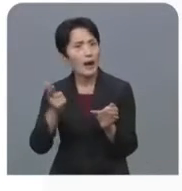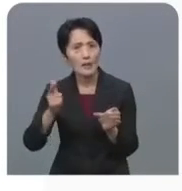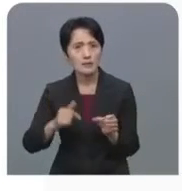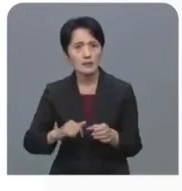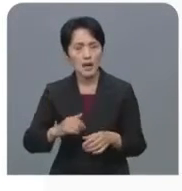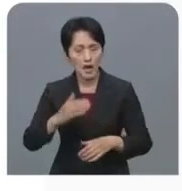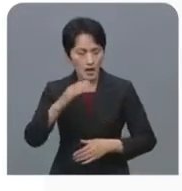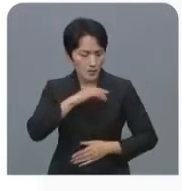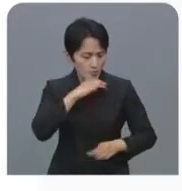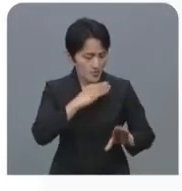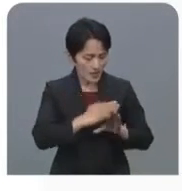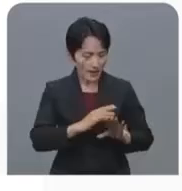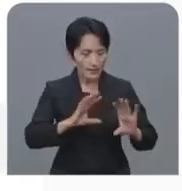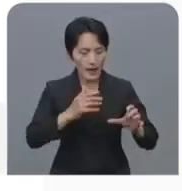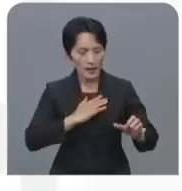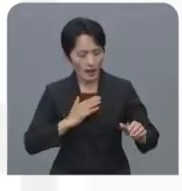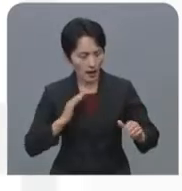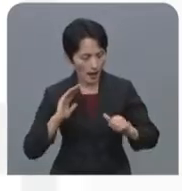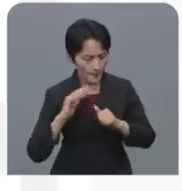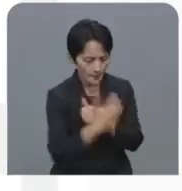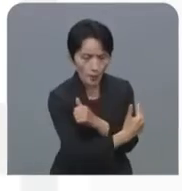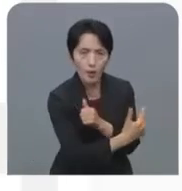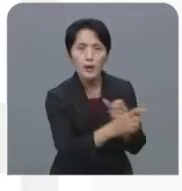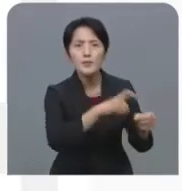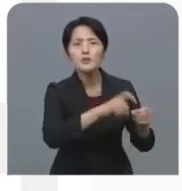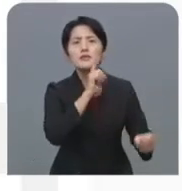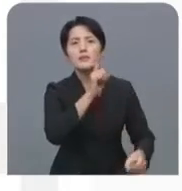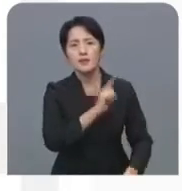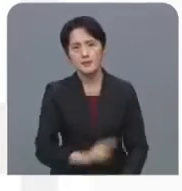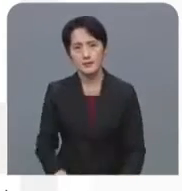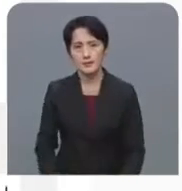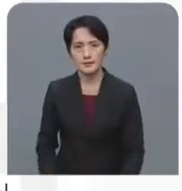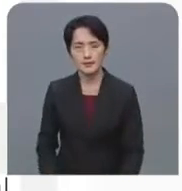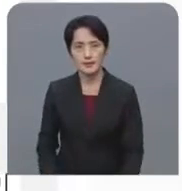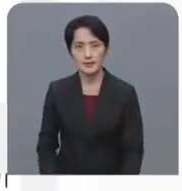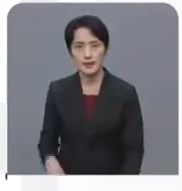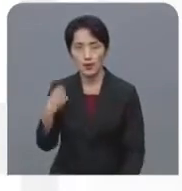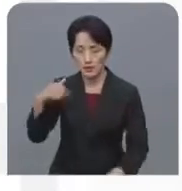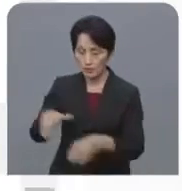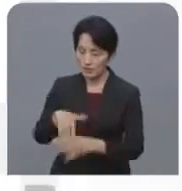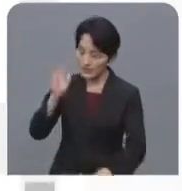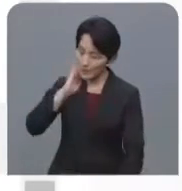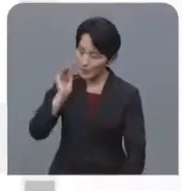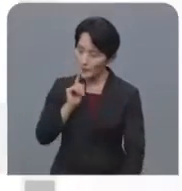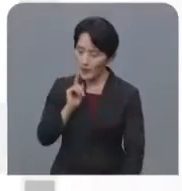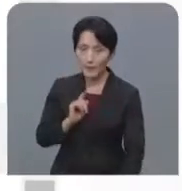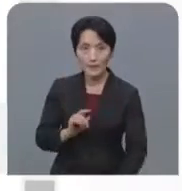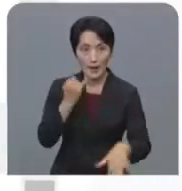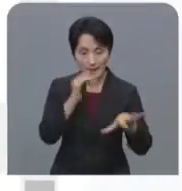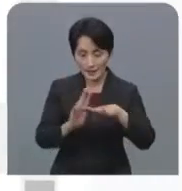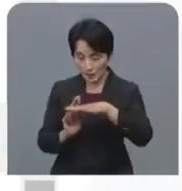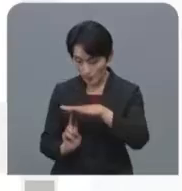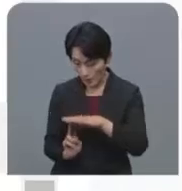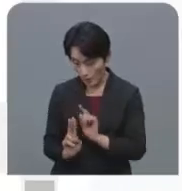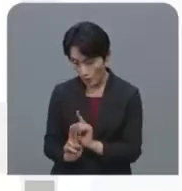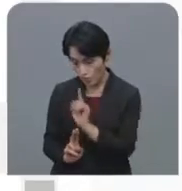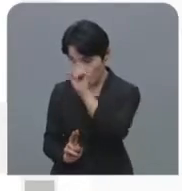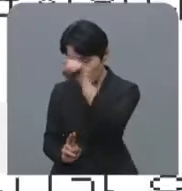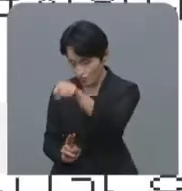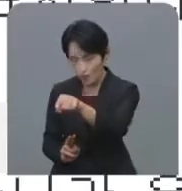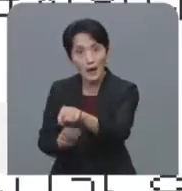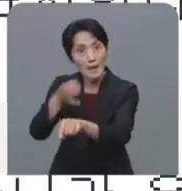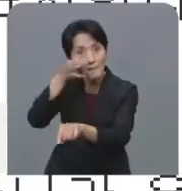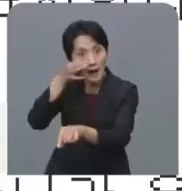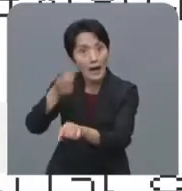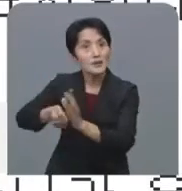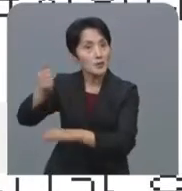责。金宇正15日以本人名义在朝中社发表谈话称，据报道，南朝鲜文在寅总